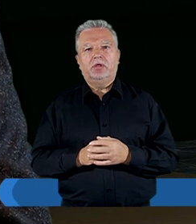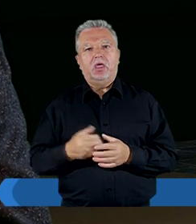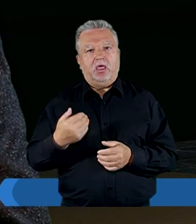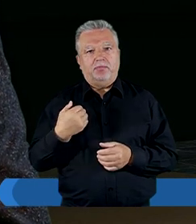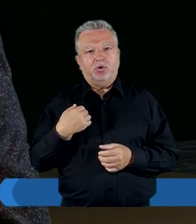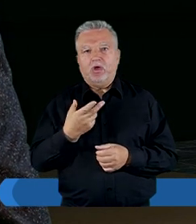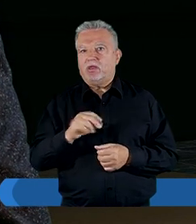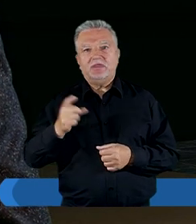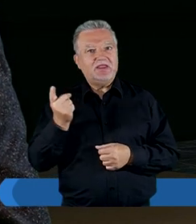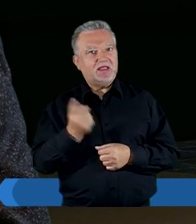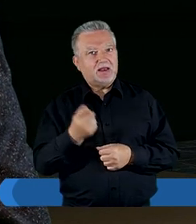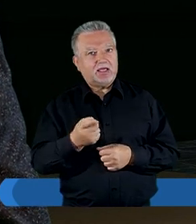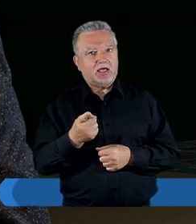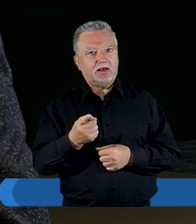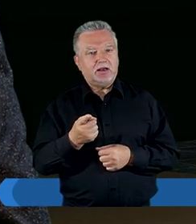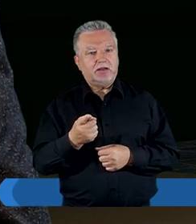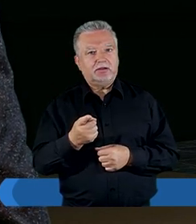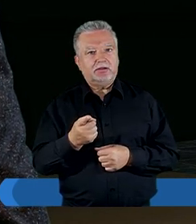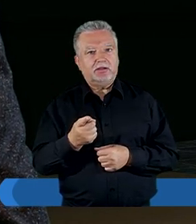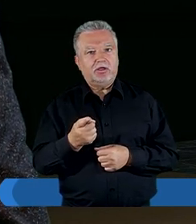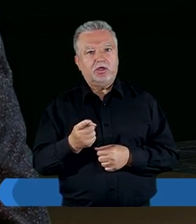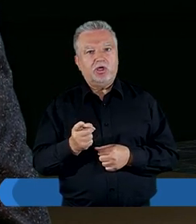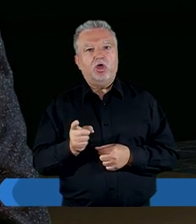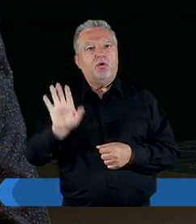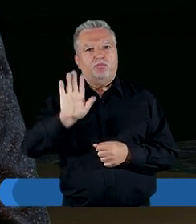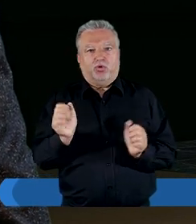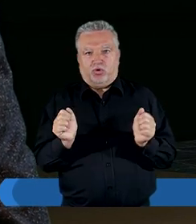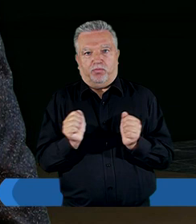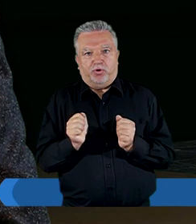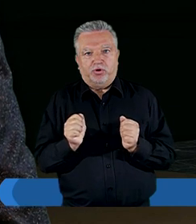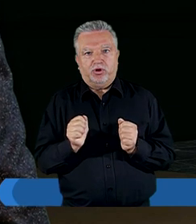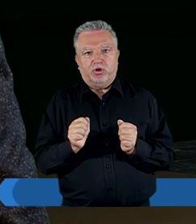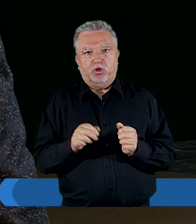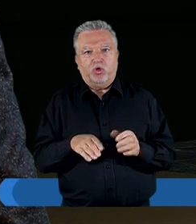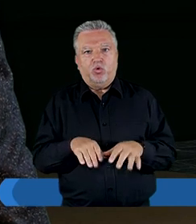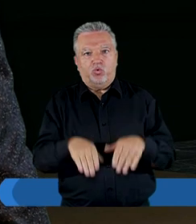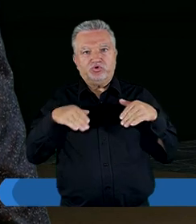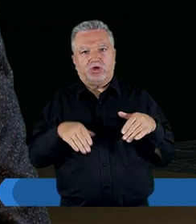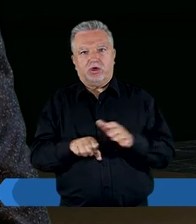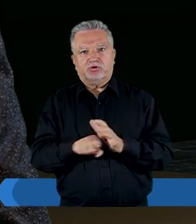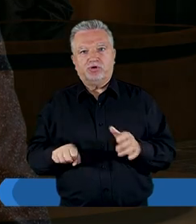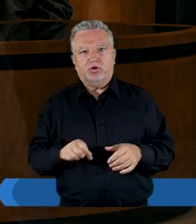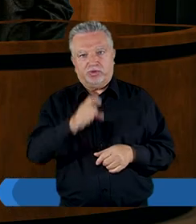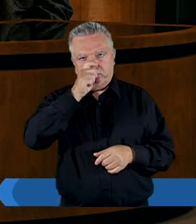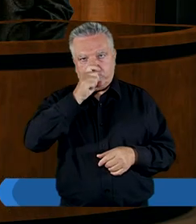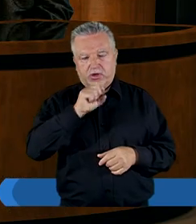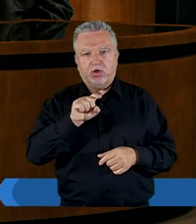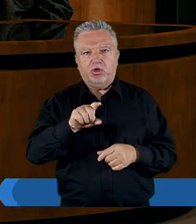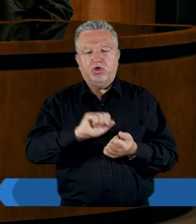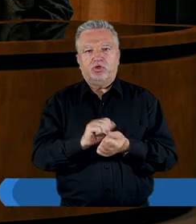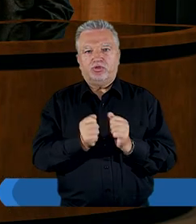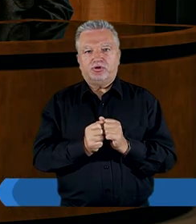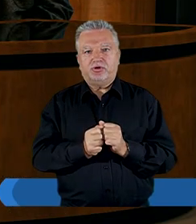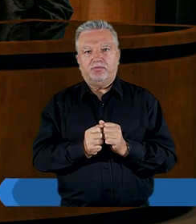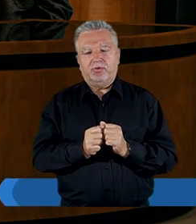Był nienaganny i prawy, bogobojny i stroniący od złego. To są